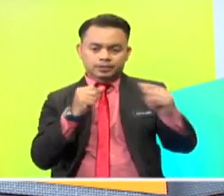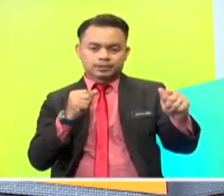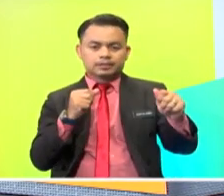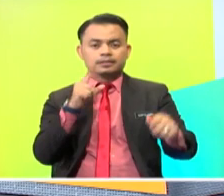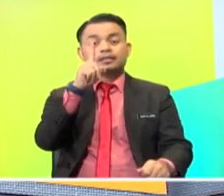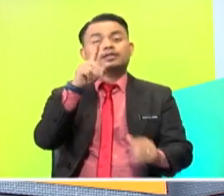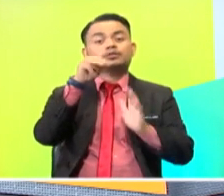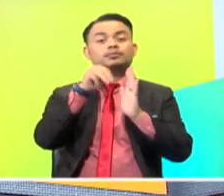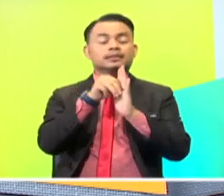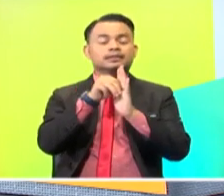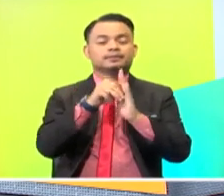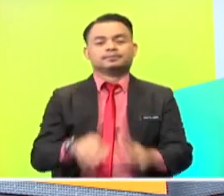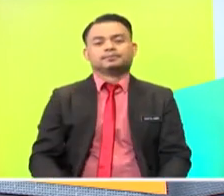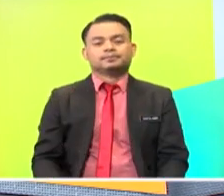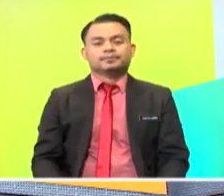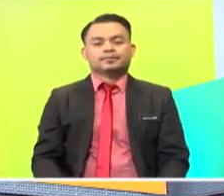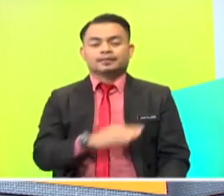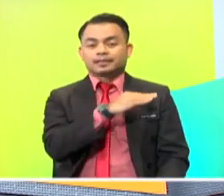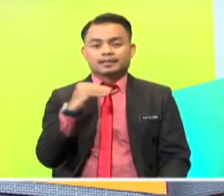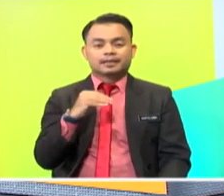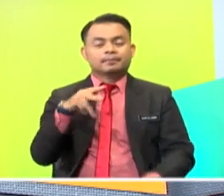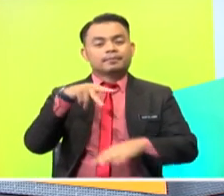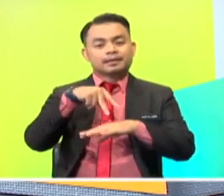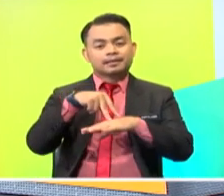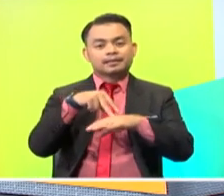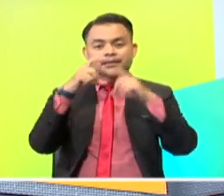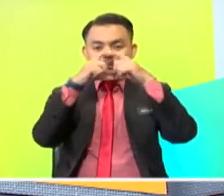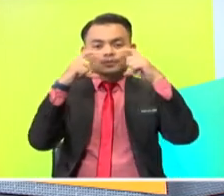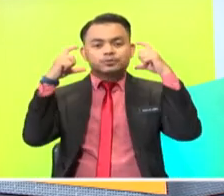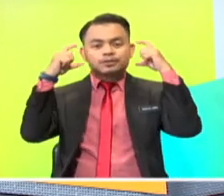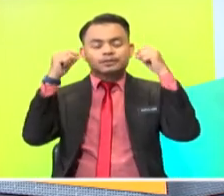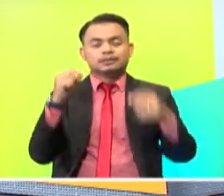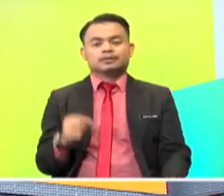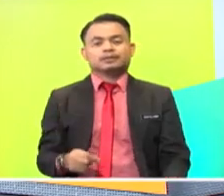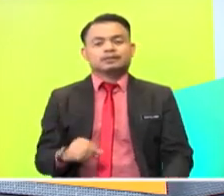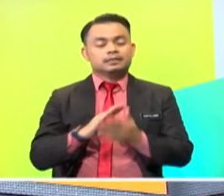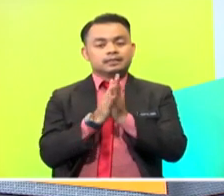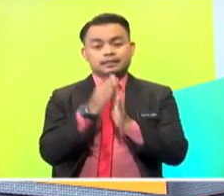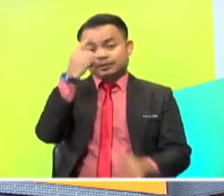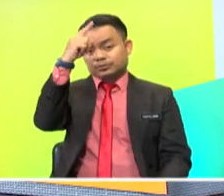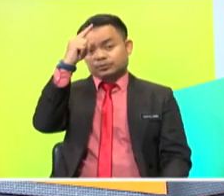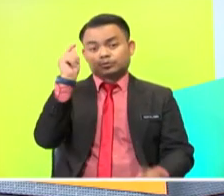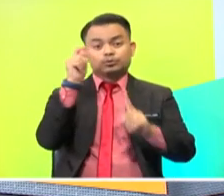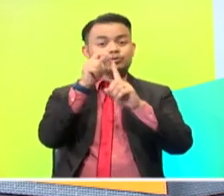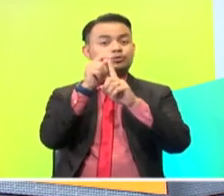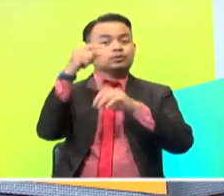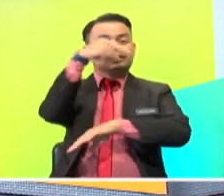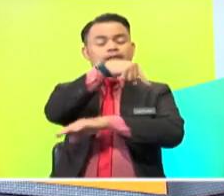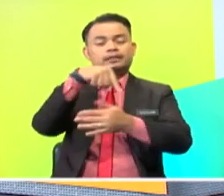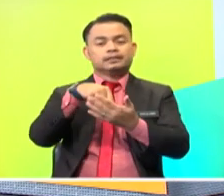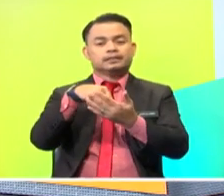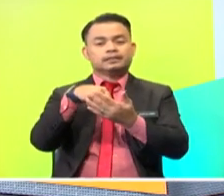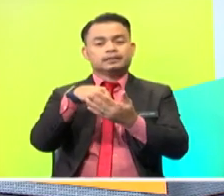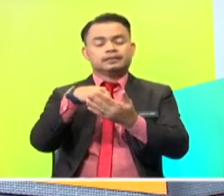orang disekeliling dan juga pakailah kritik mu ke jadi untuk tujuan hari ini ada adik Rani kita fokus kepada